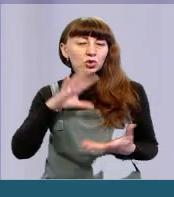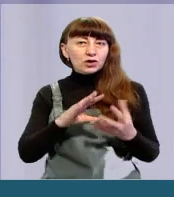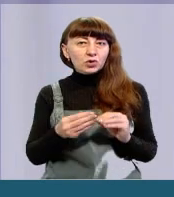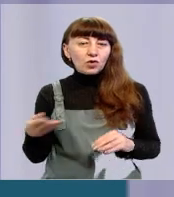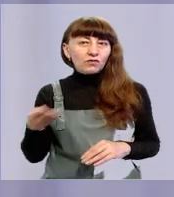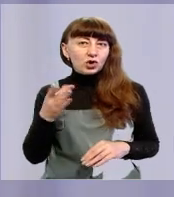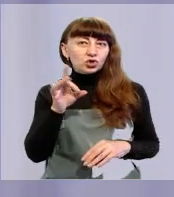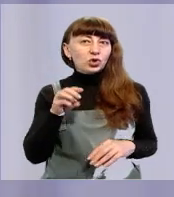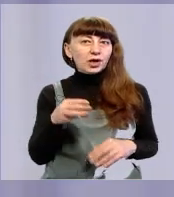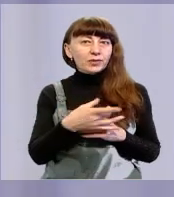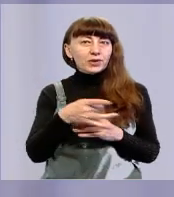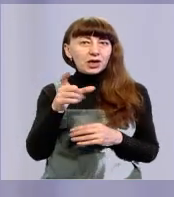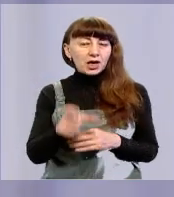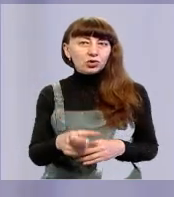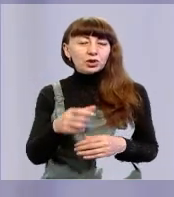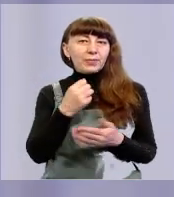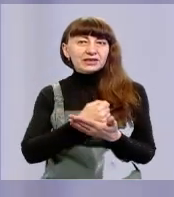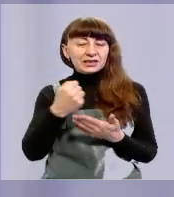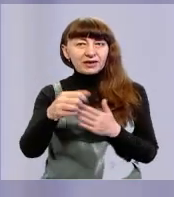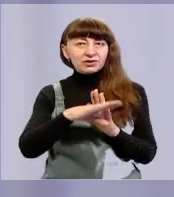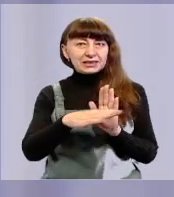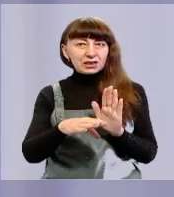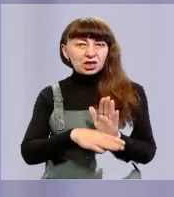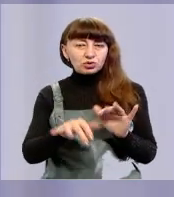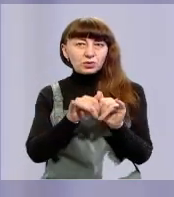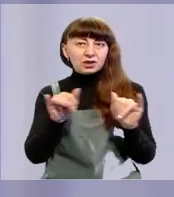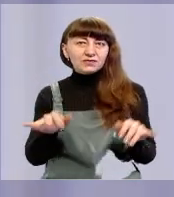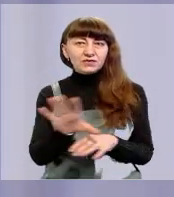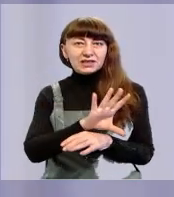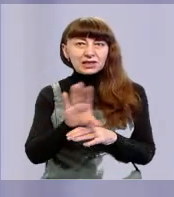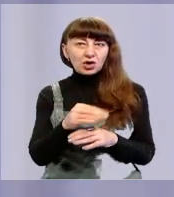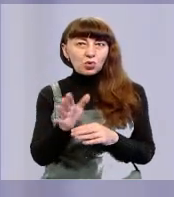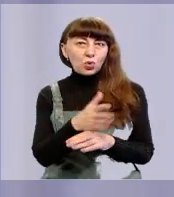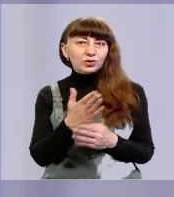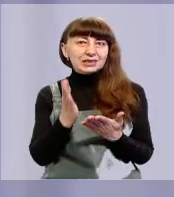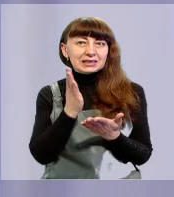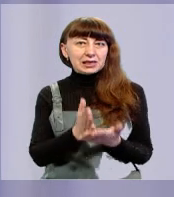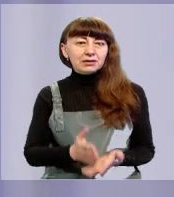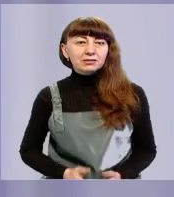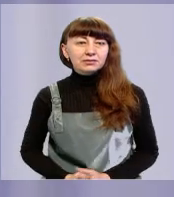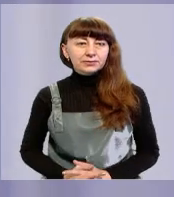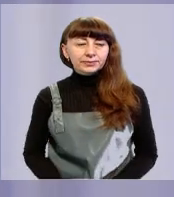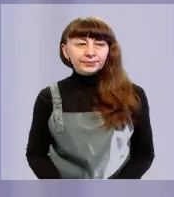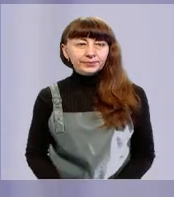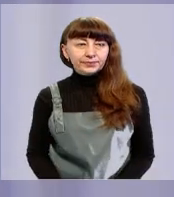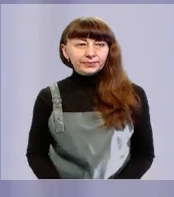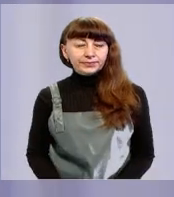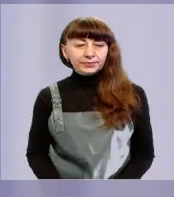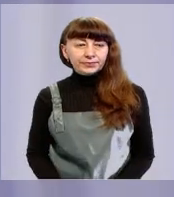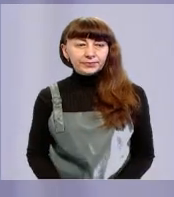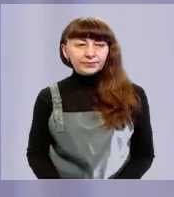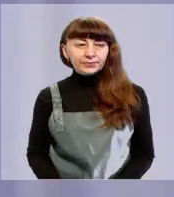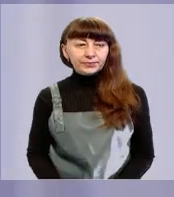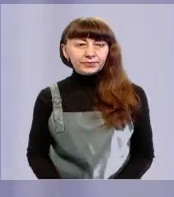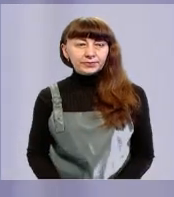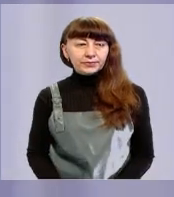253 миллион теңгені қамтыды. Оның ішінде ауданның меншікті кірісі 2 миллиард 747 миллион теңге. Республикалық және облыстық